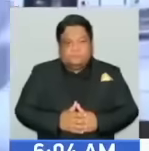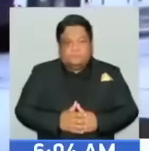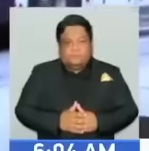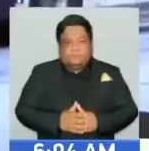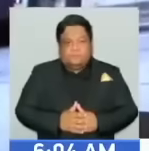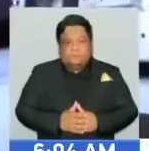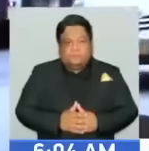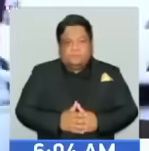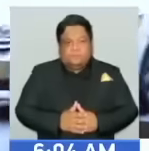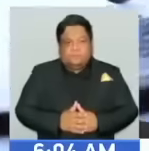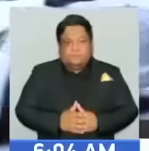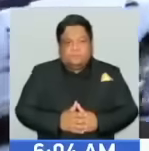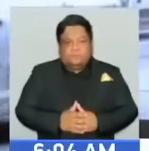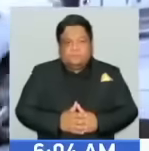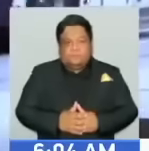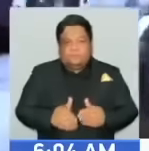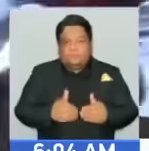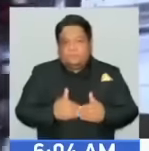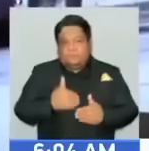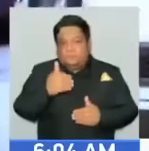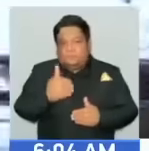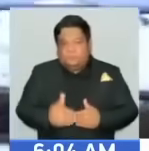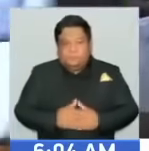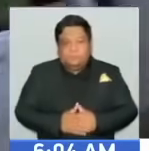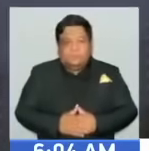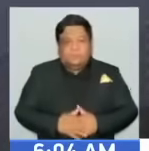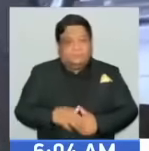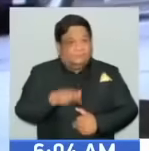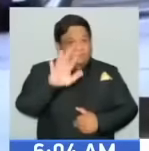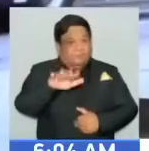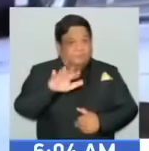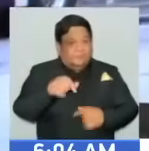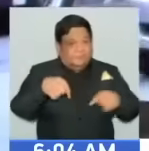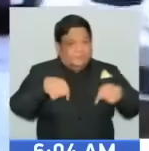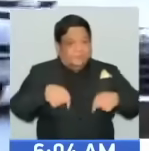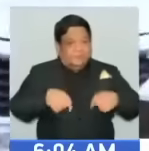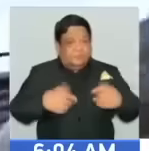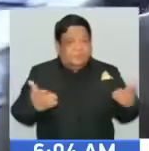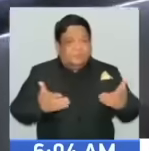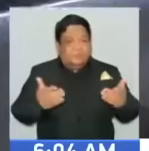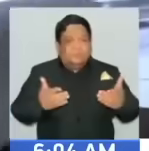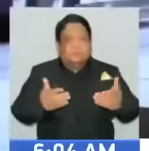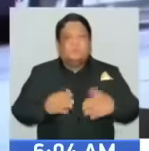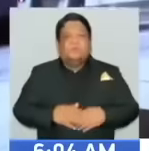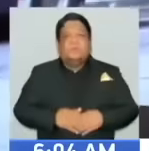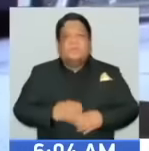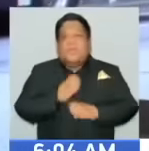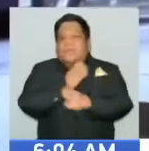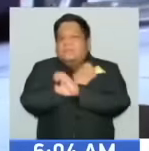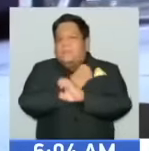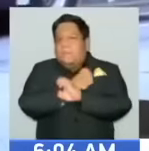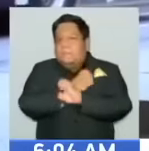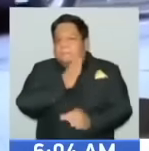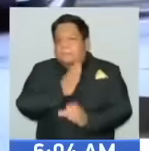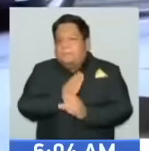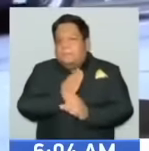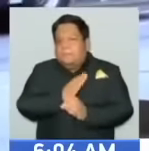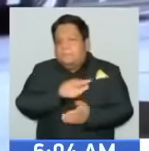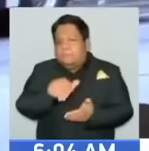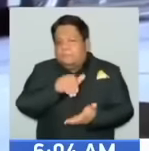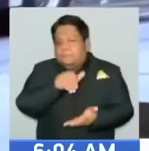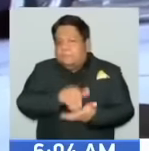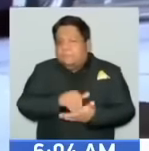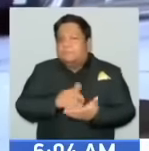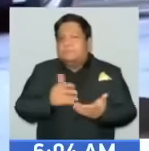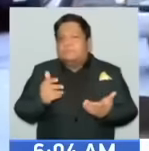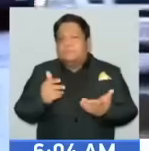Mga kapuso, nagbabalik po tayo dito sa bus and sa busway sa tapat mismo ito ng North Avenue